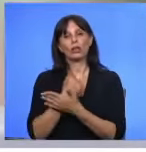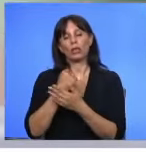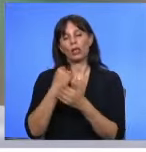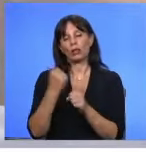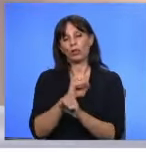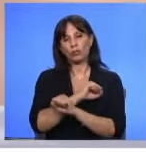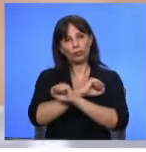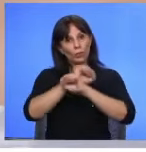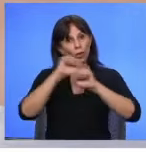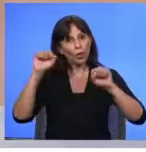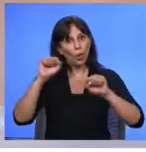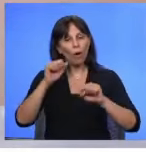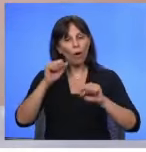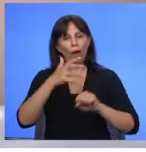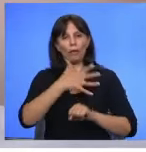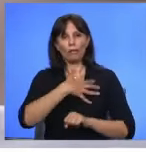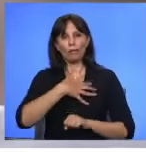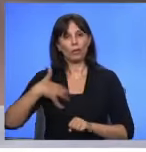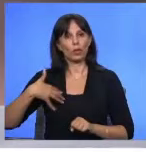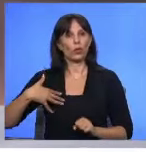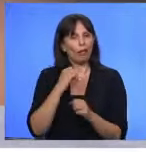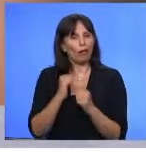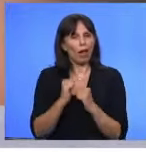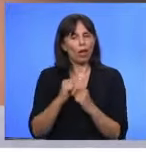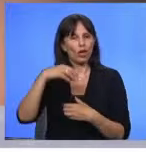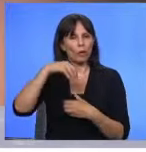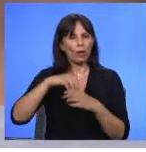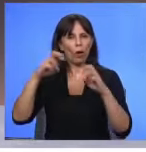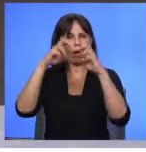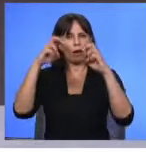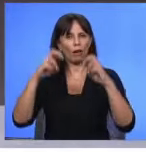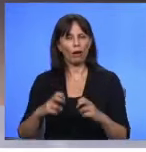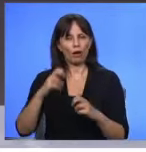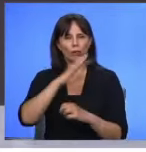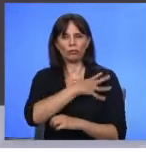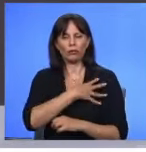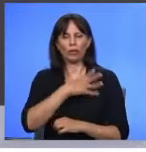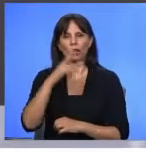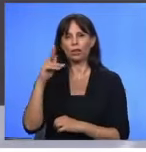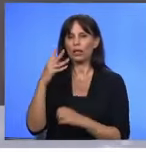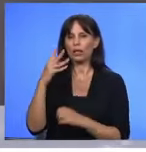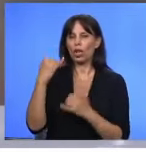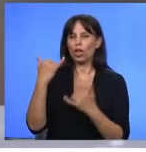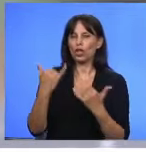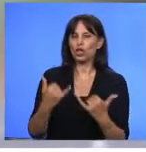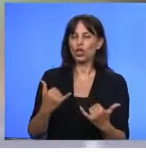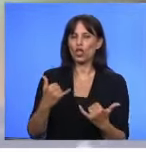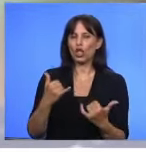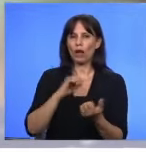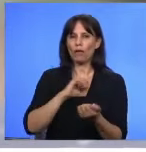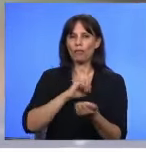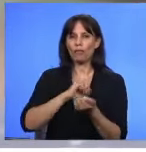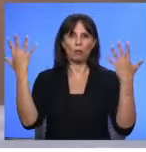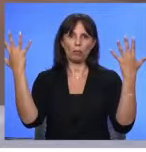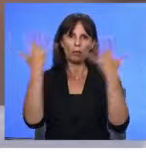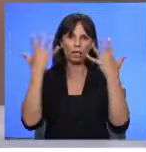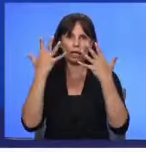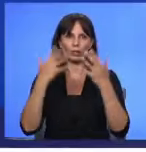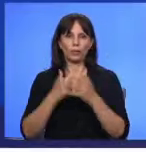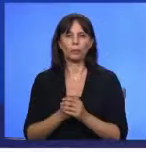ולפצוע אזרח ישראלי באורח קשה בתוך קלקיליה. עכשיו הוא חוסל. מזעזע בכל היבט האירוע הזה. מה היה עם